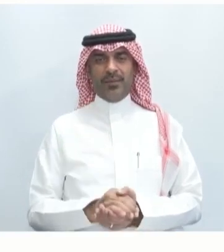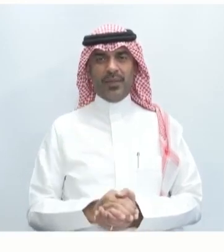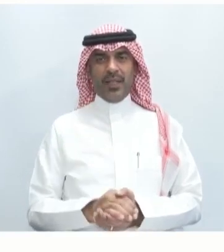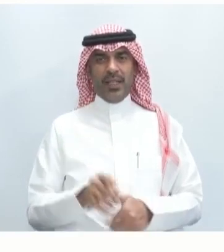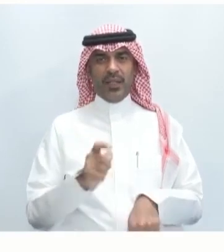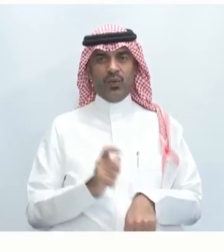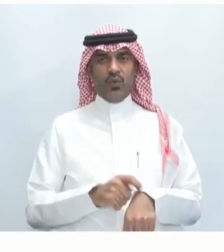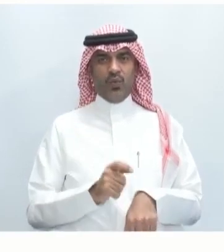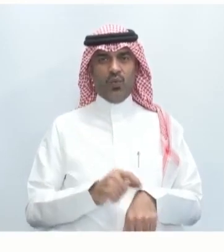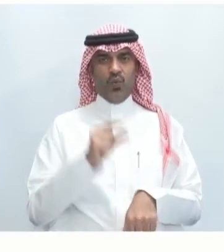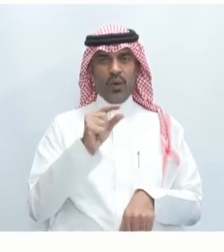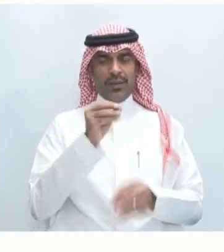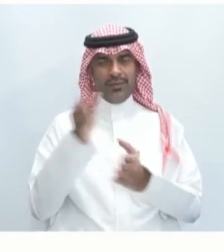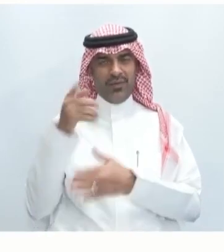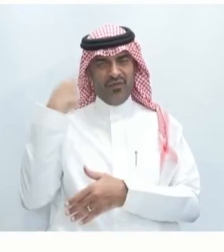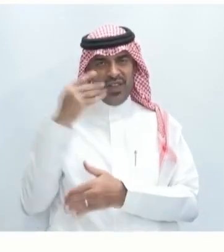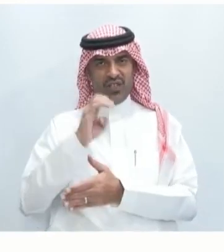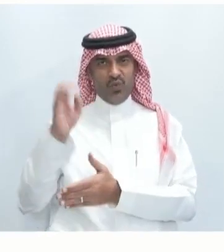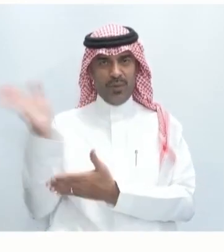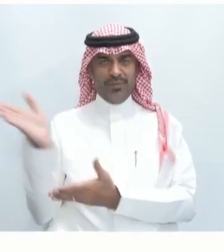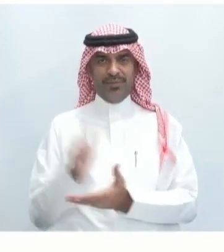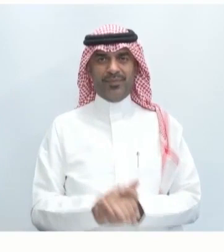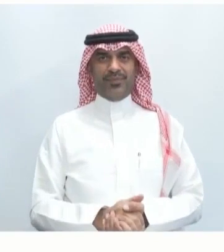تفضل يا مبدعين اوجدوا الاجابه